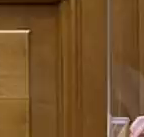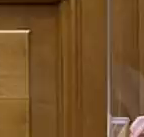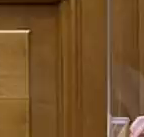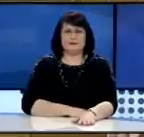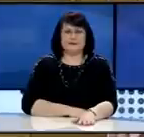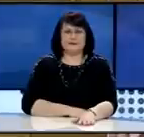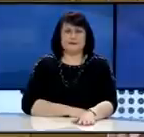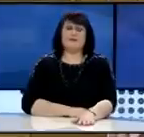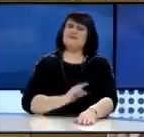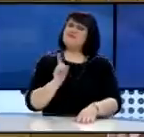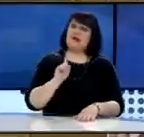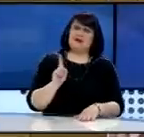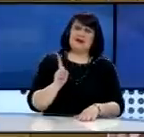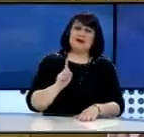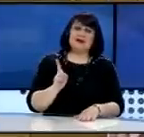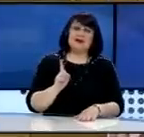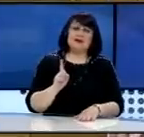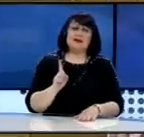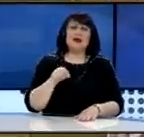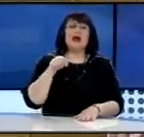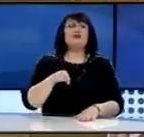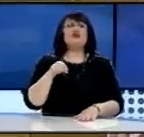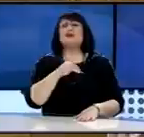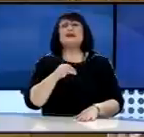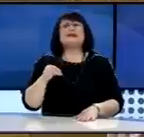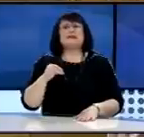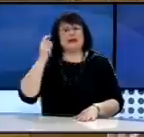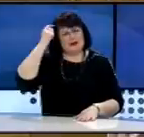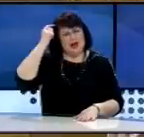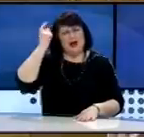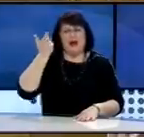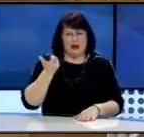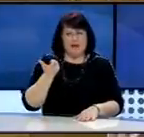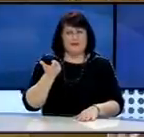Και δεν είναι μία αντίληψη που ανήκει